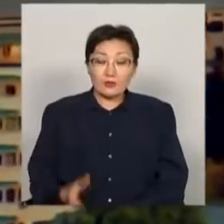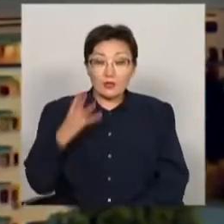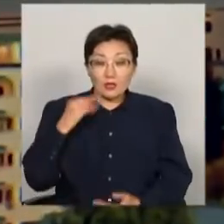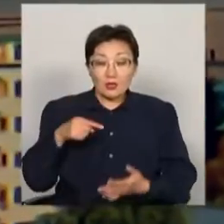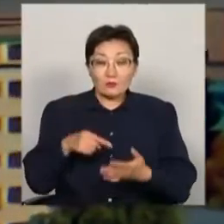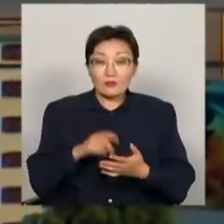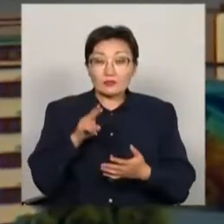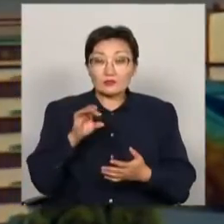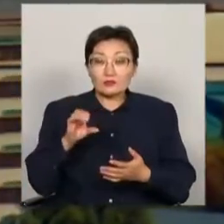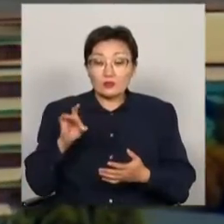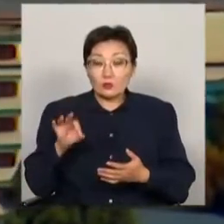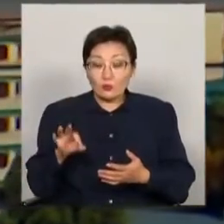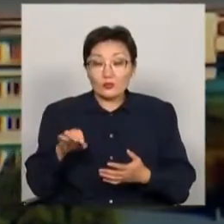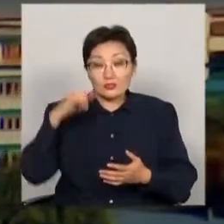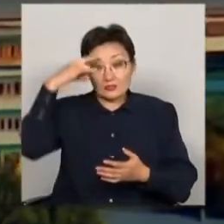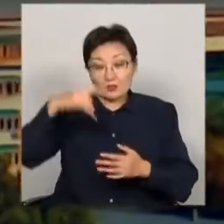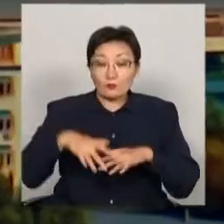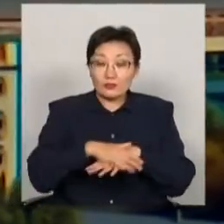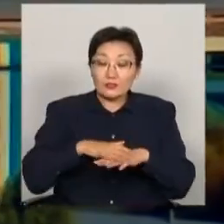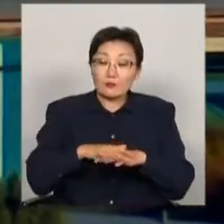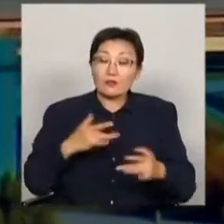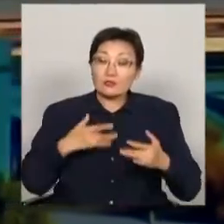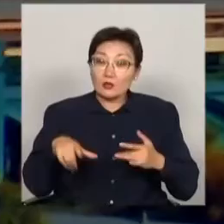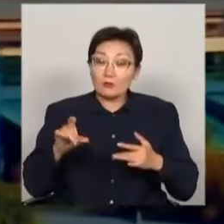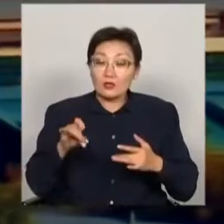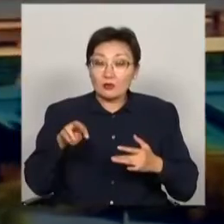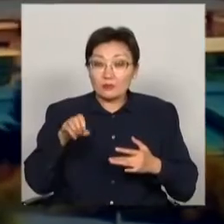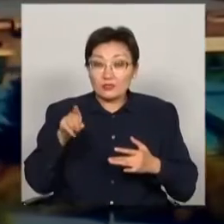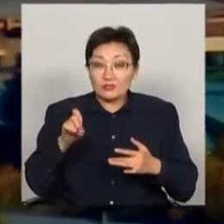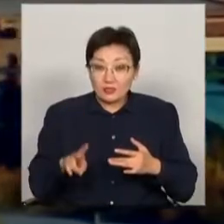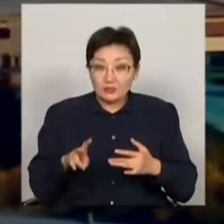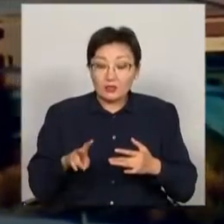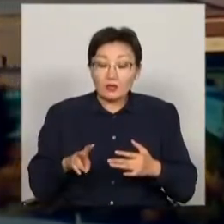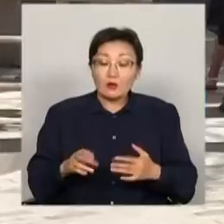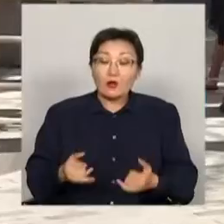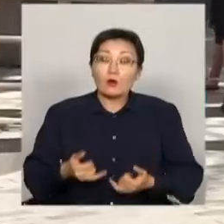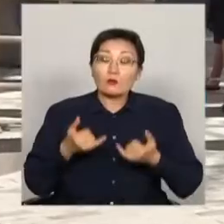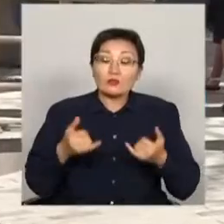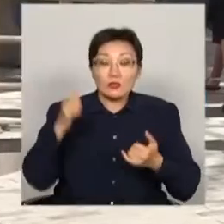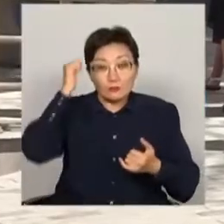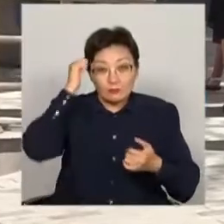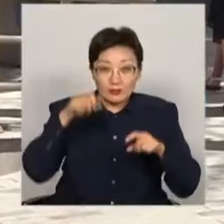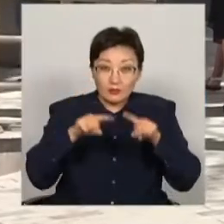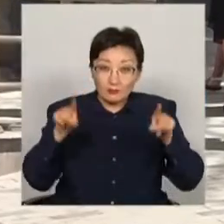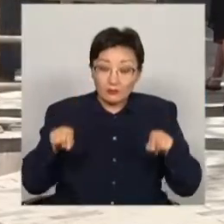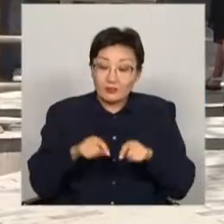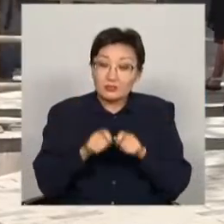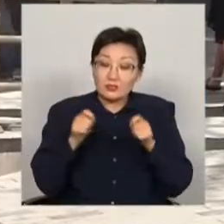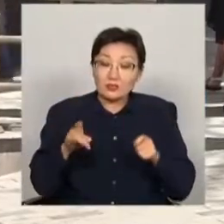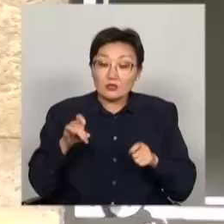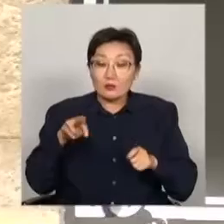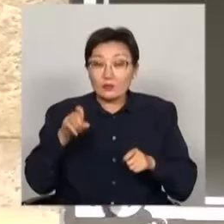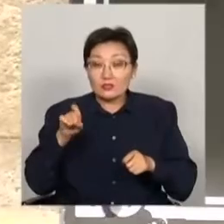Алматыда КСРО және Қазақстанның халық артисі Рамазан Баповтың құрметіне мемориалдық тақта ашылды. Мемлекеттік сыйлықтың иегері